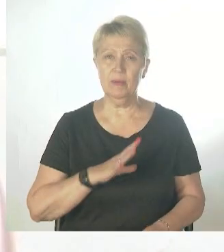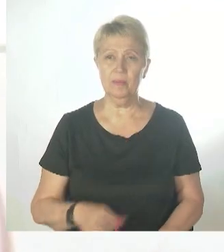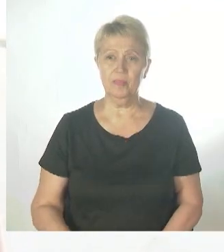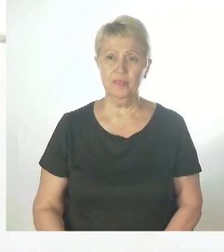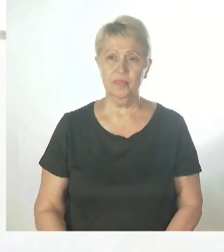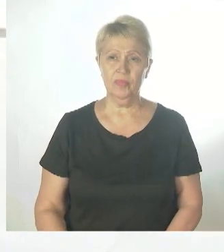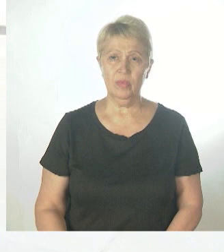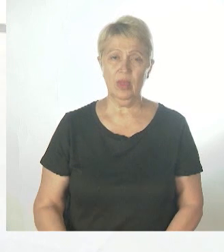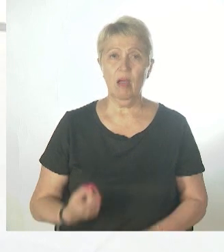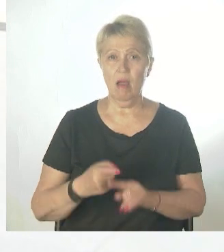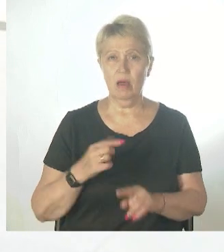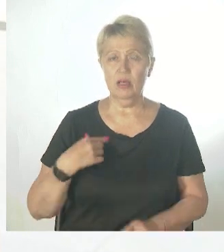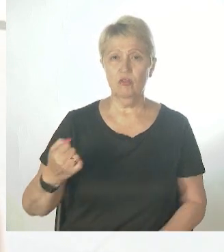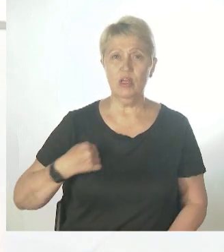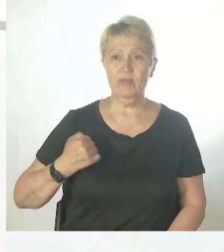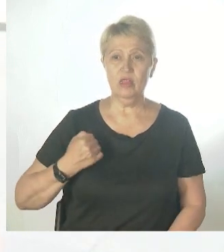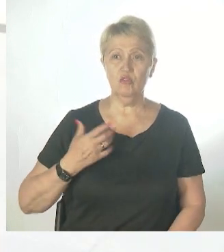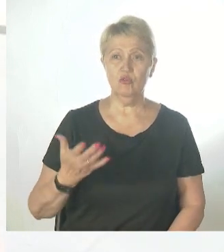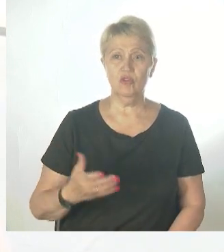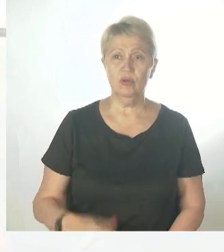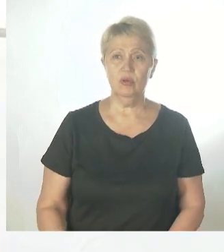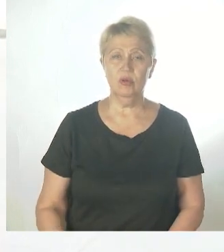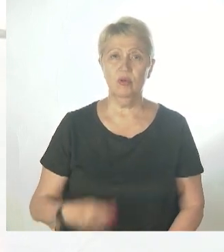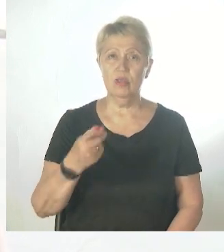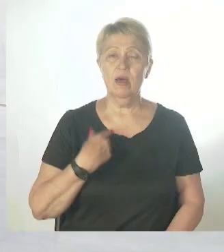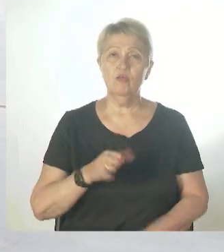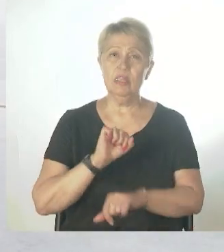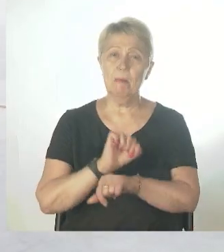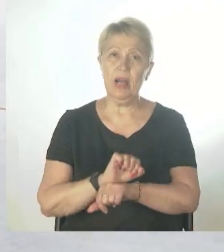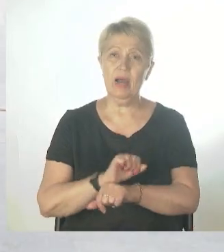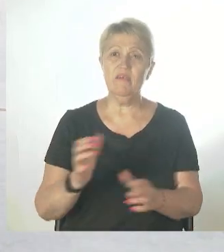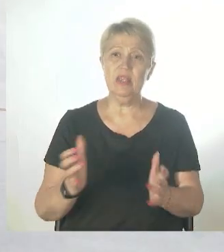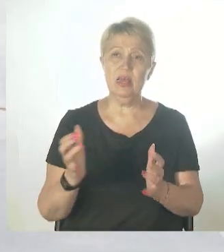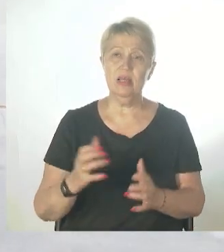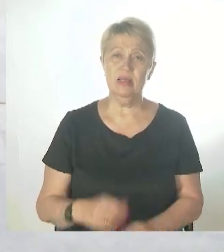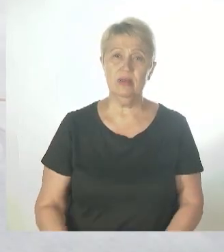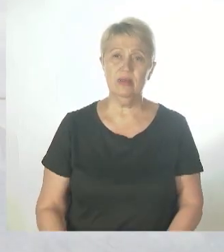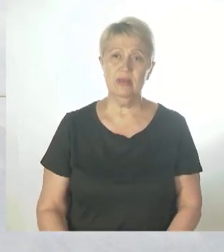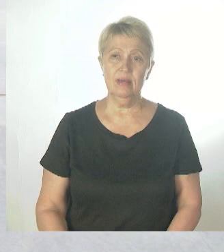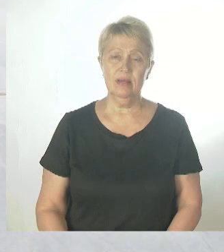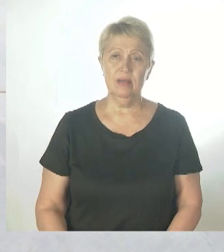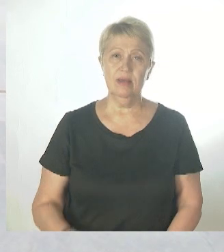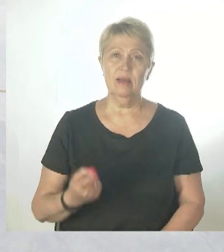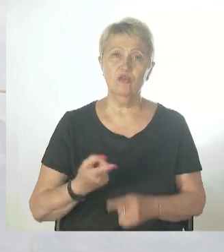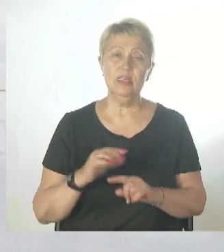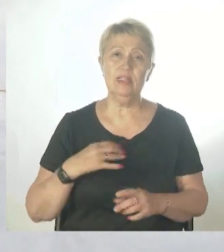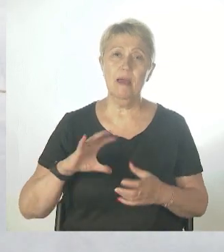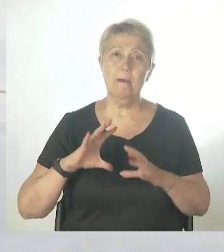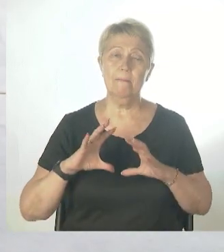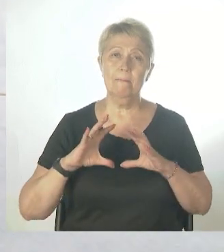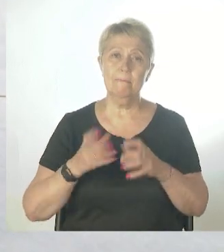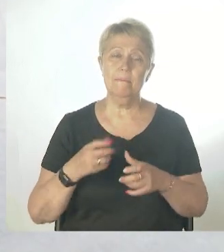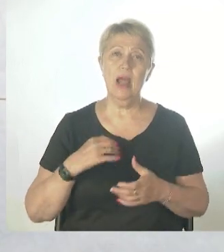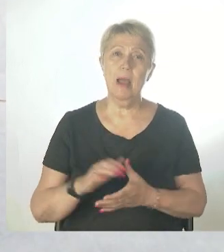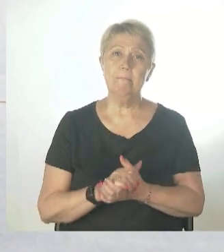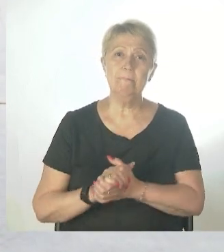Я военнослужащий, Александр Невский, покровитель наш. Хотели мира, мира,